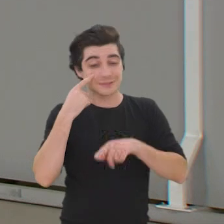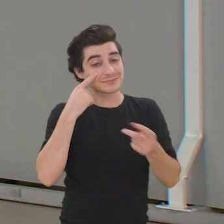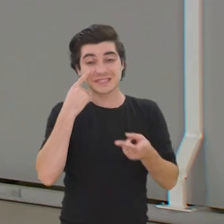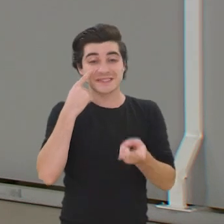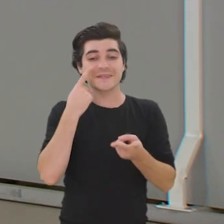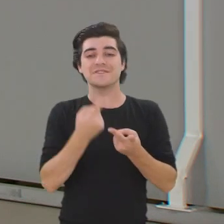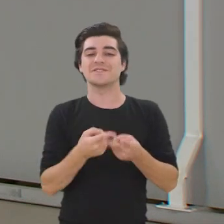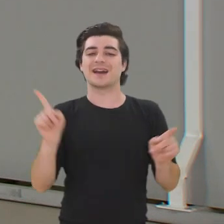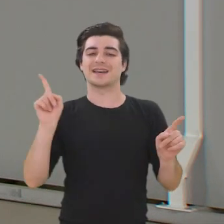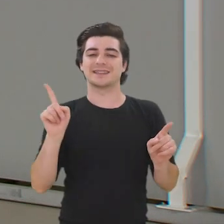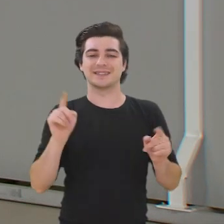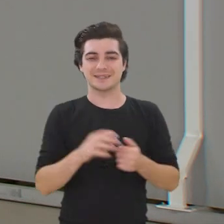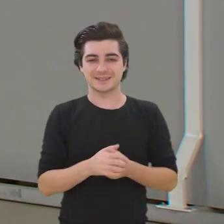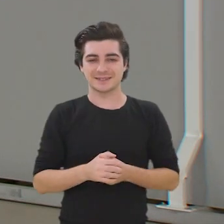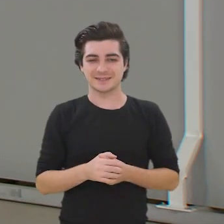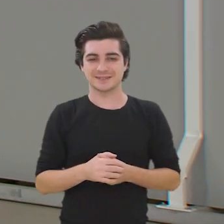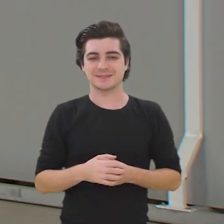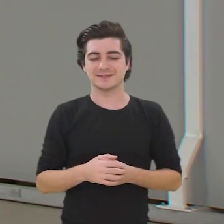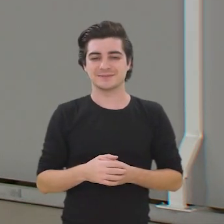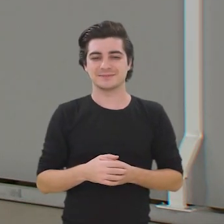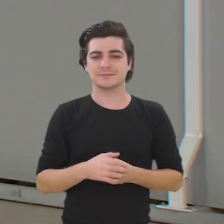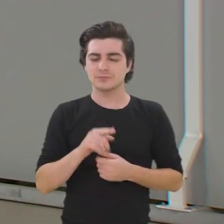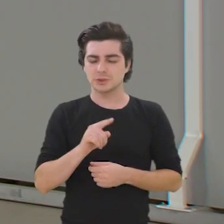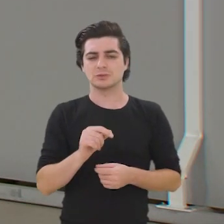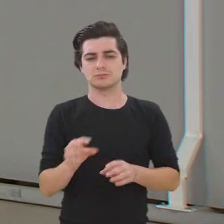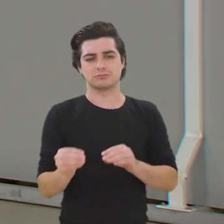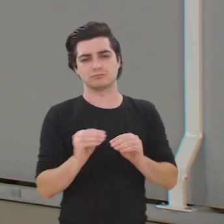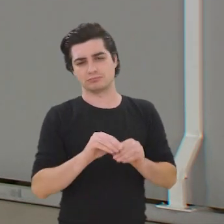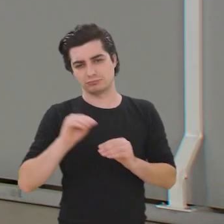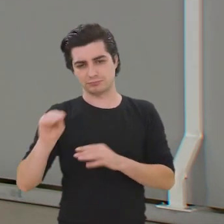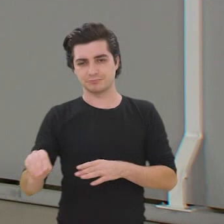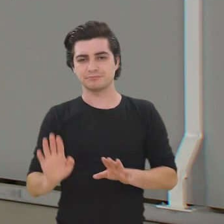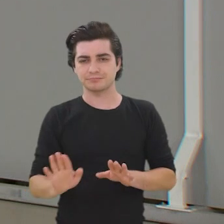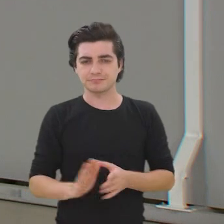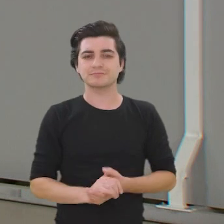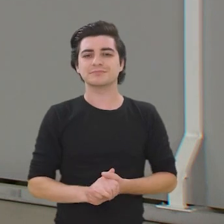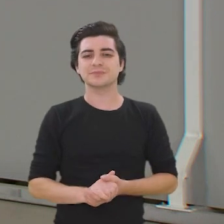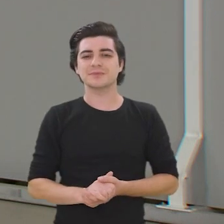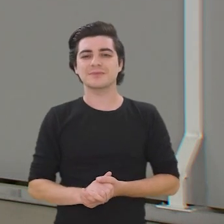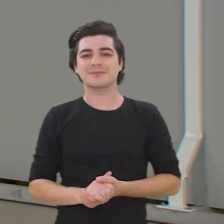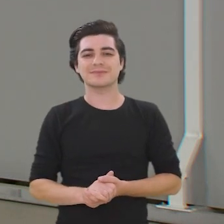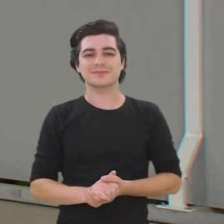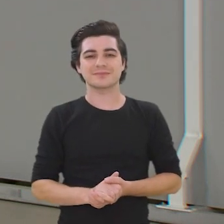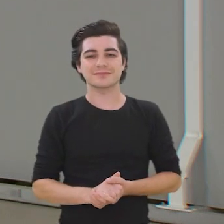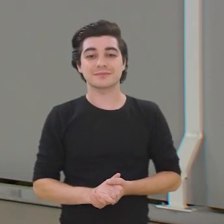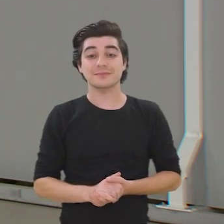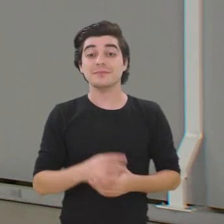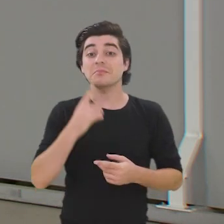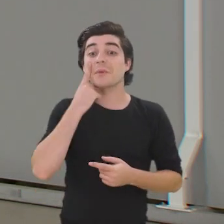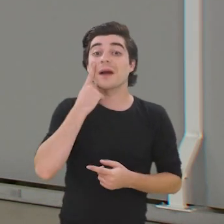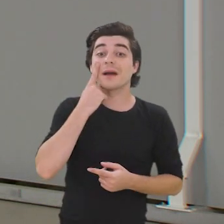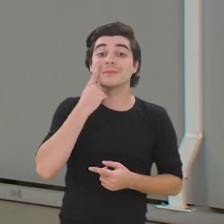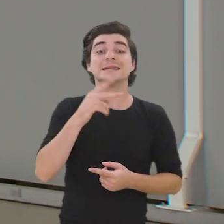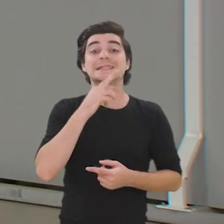diğerlerinden farklı. Farklı. Şimdi bunları da toplayabilirim. Koydum.